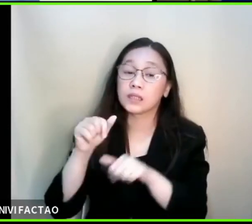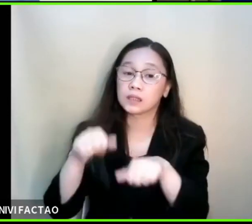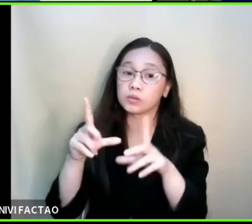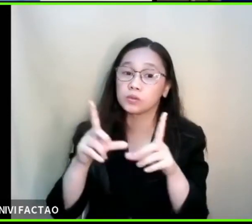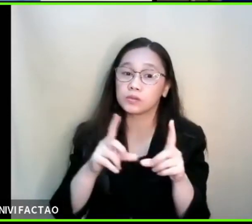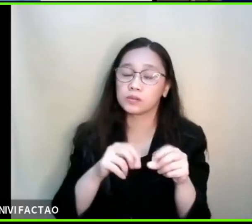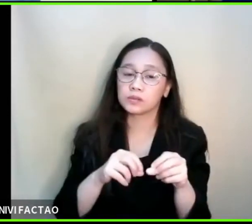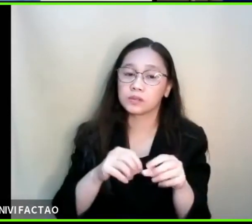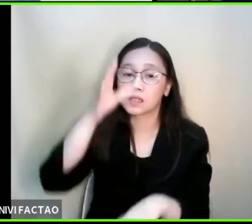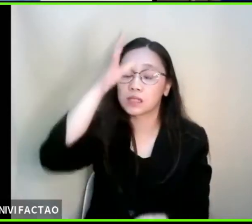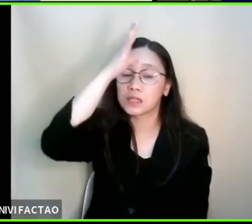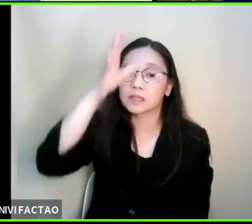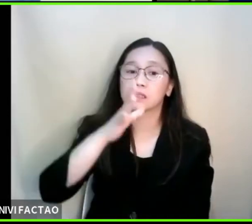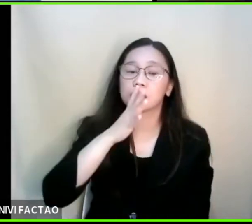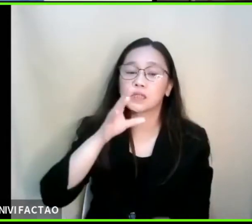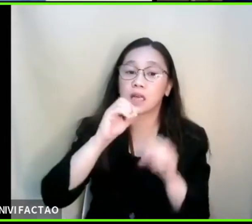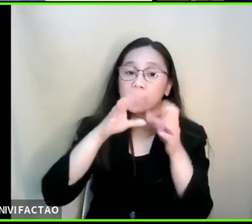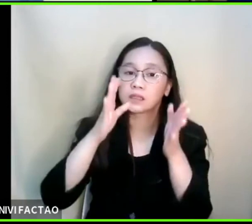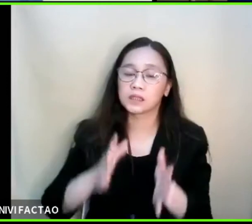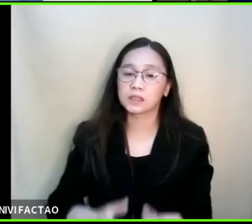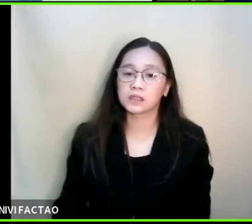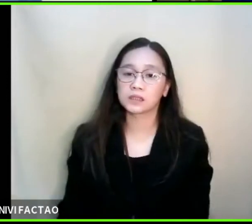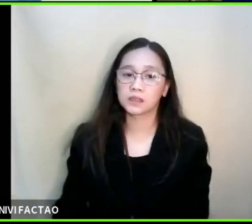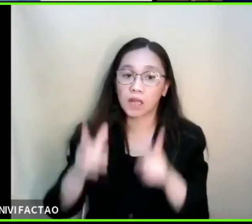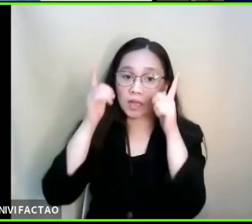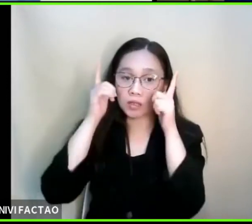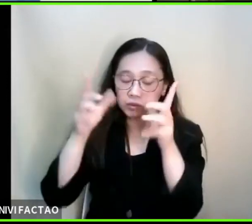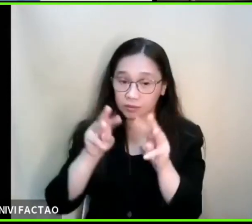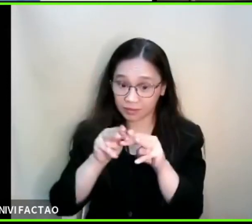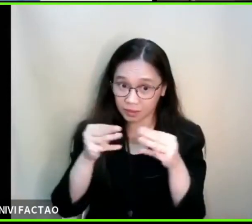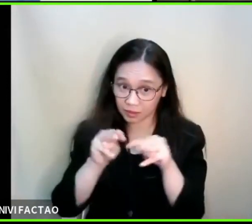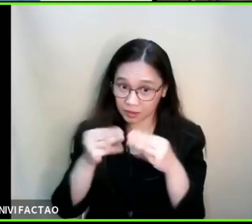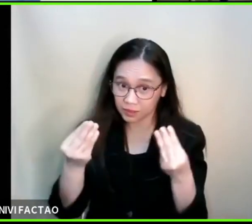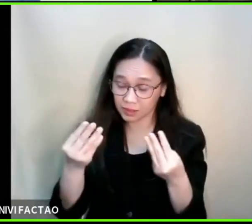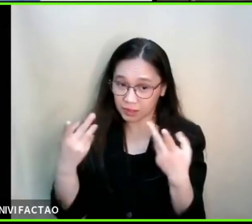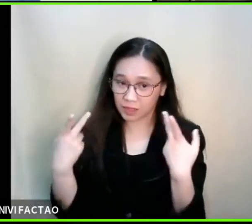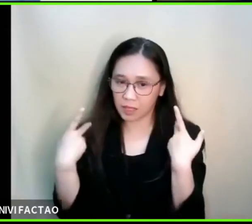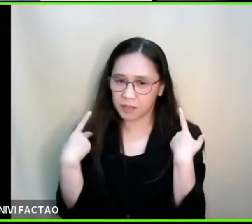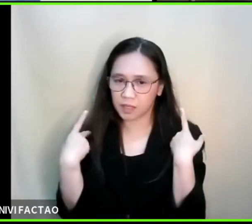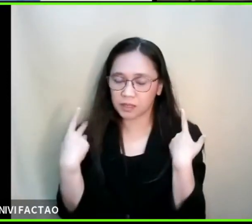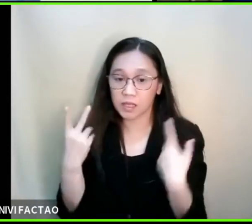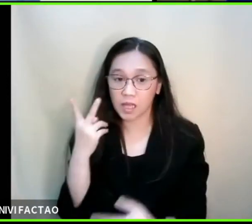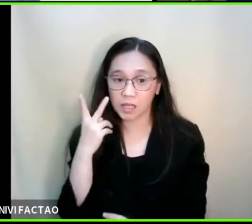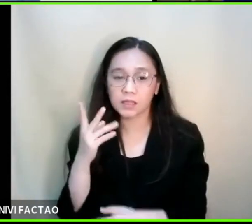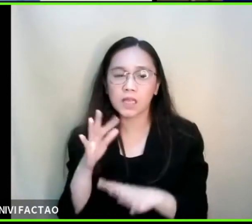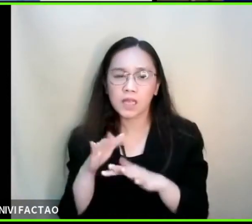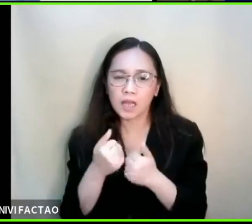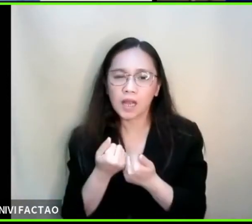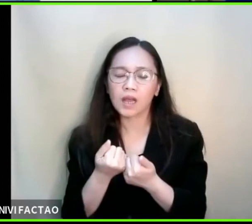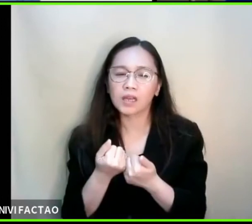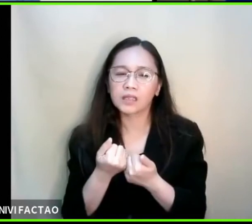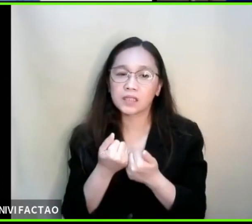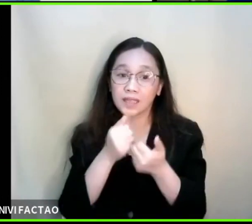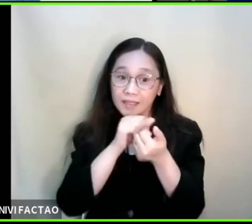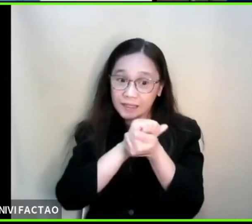as parents and teachers, we can look at these modules that they have and then see kung paano natin siya mamamodify